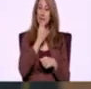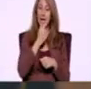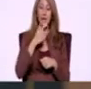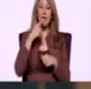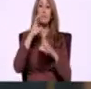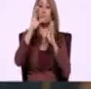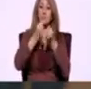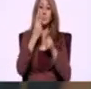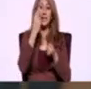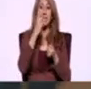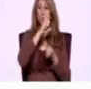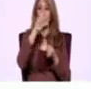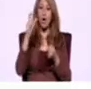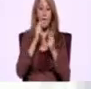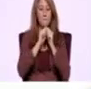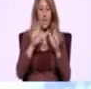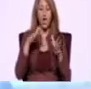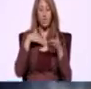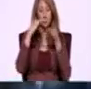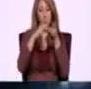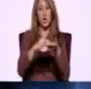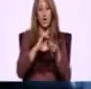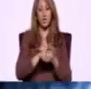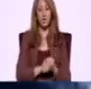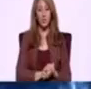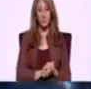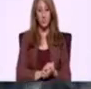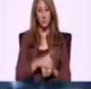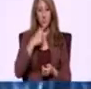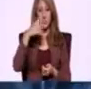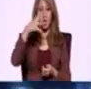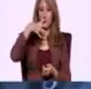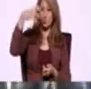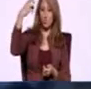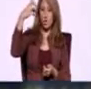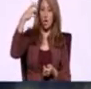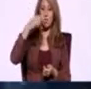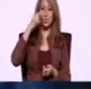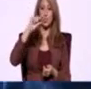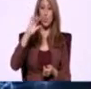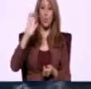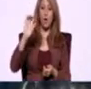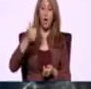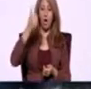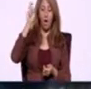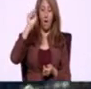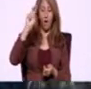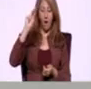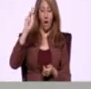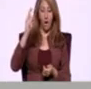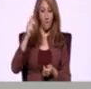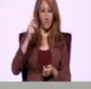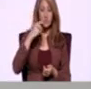تبني 2 حالات كل شهر. كذلك مراكز ميجاسكان للأشعة الدكتور حافظ شريف ستتبنى 2 حالات